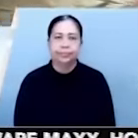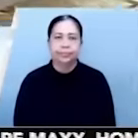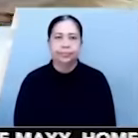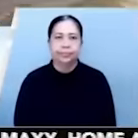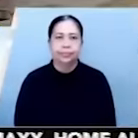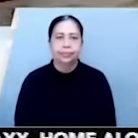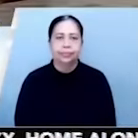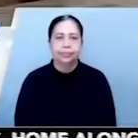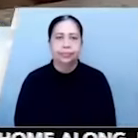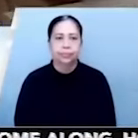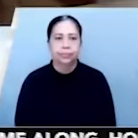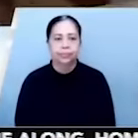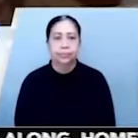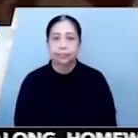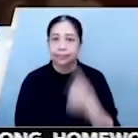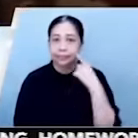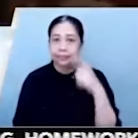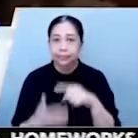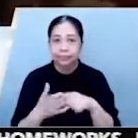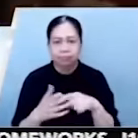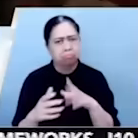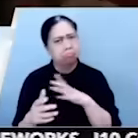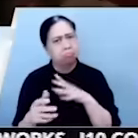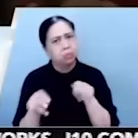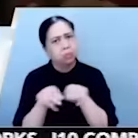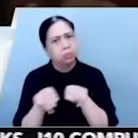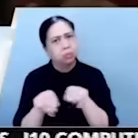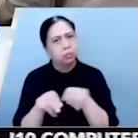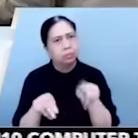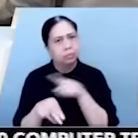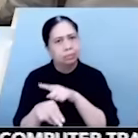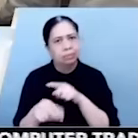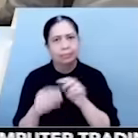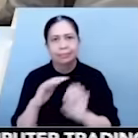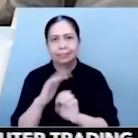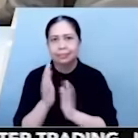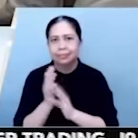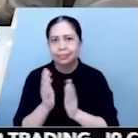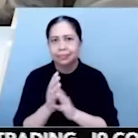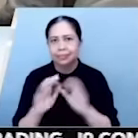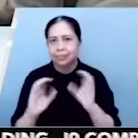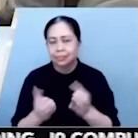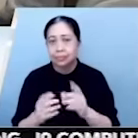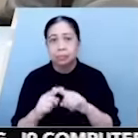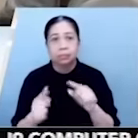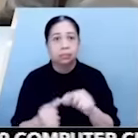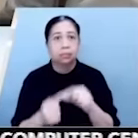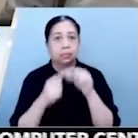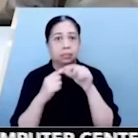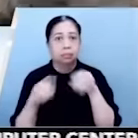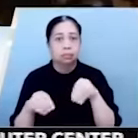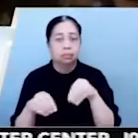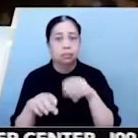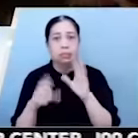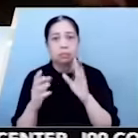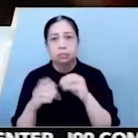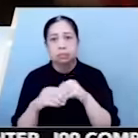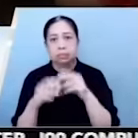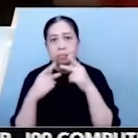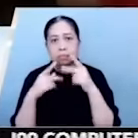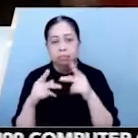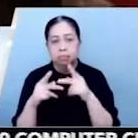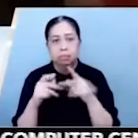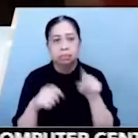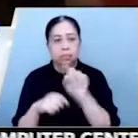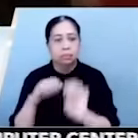Kung titingnan, karaniwang klase lang ito sa mga elementary school. Pero espesyal daw ang turo sa mga pampublikong paaralan sa mga elementary